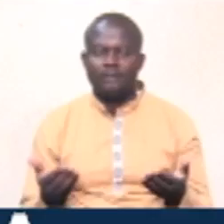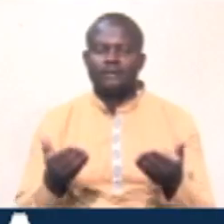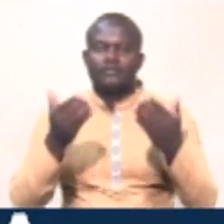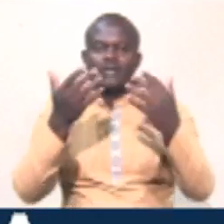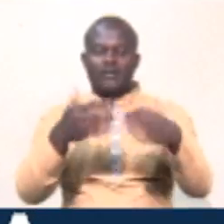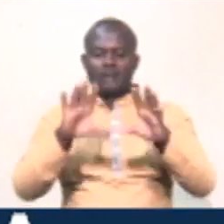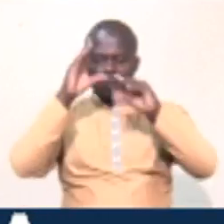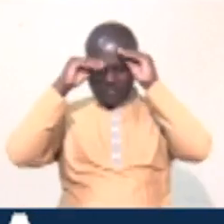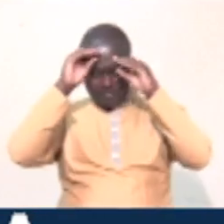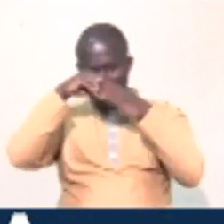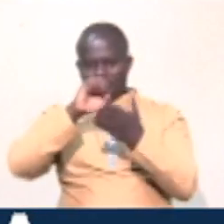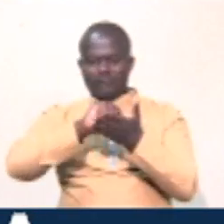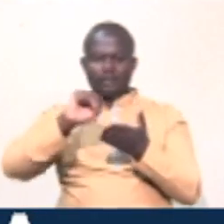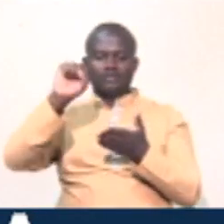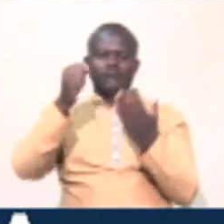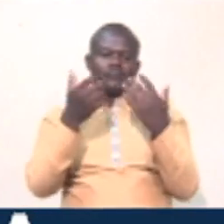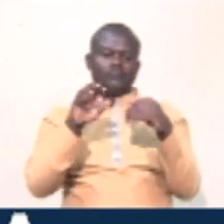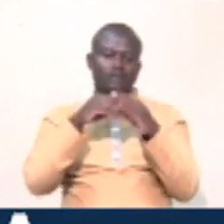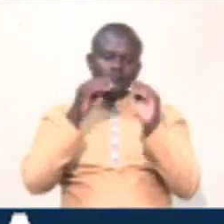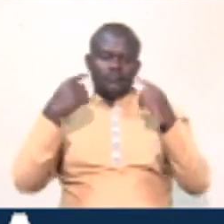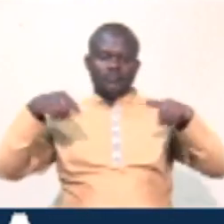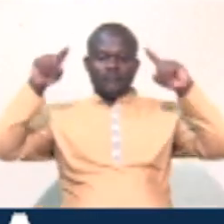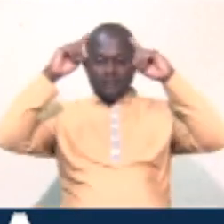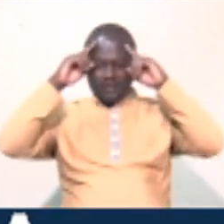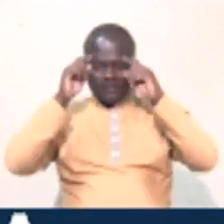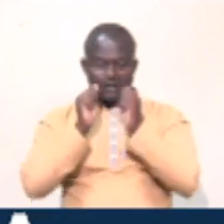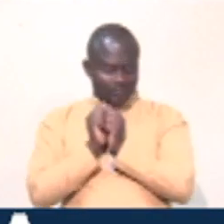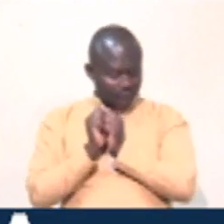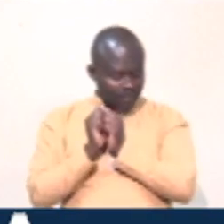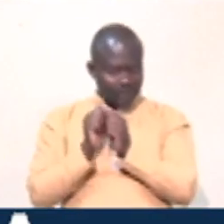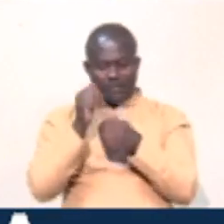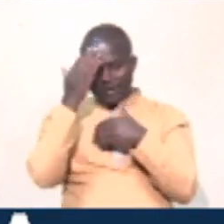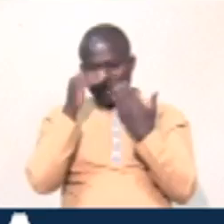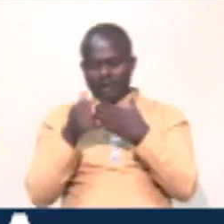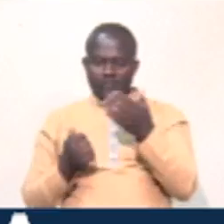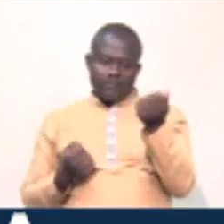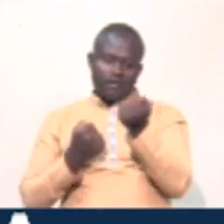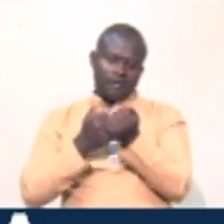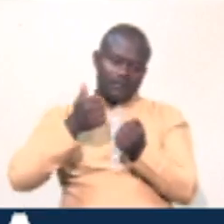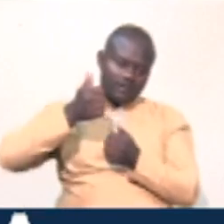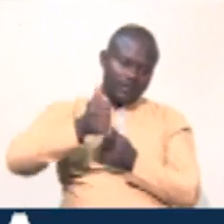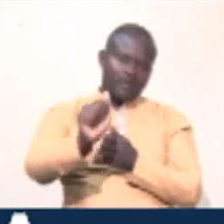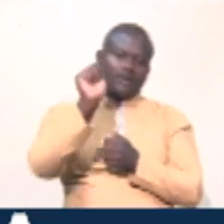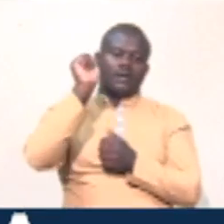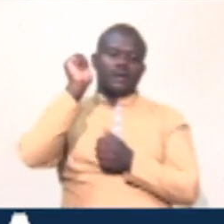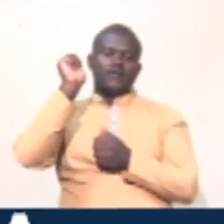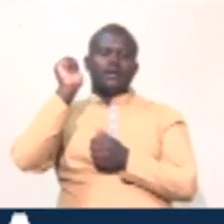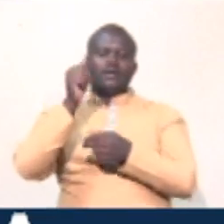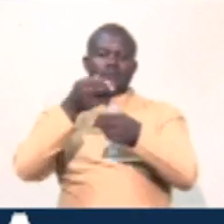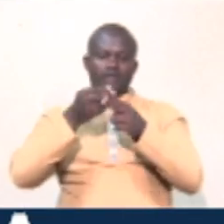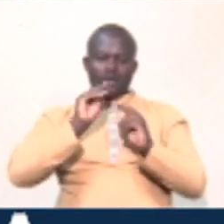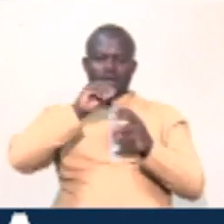bararangije amasegonderi, bararangije za kaminuza, kubera ubufasha bwayo.